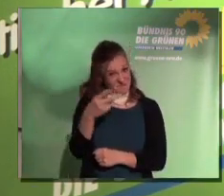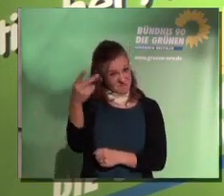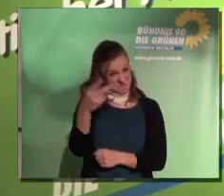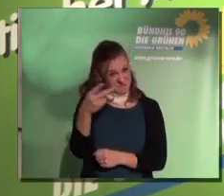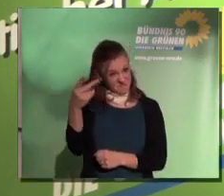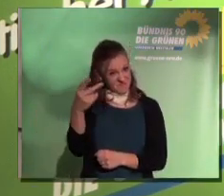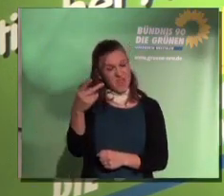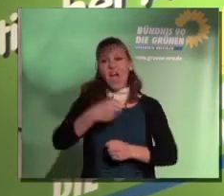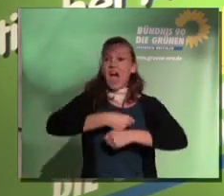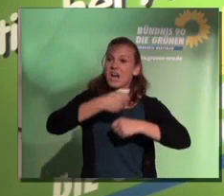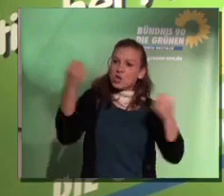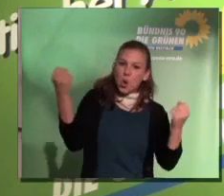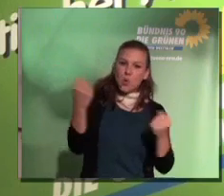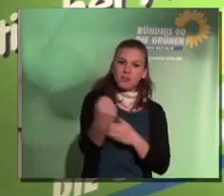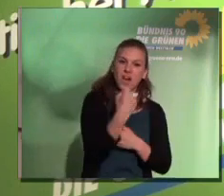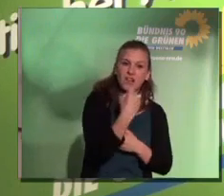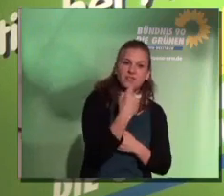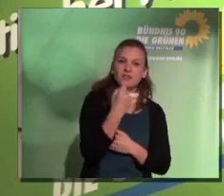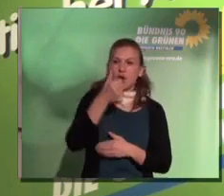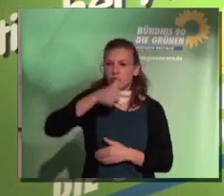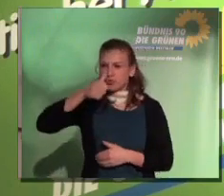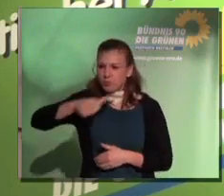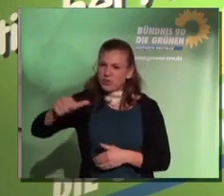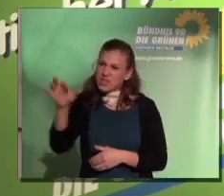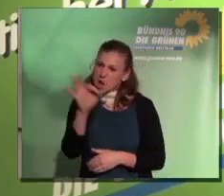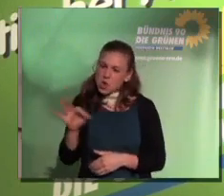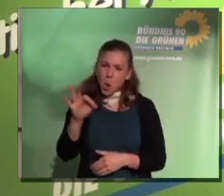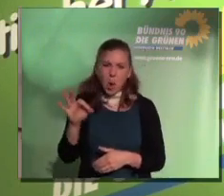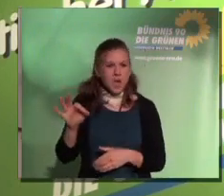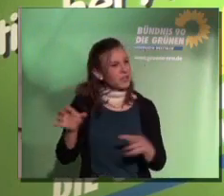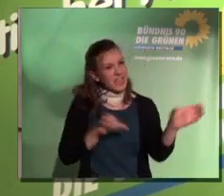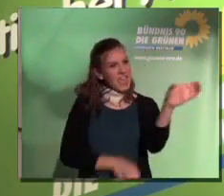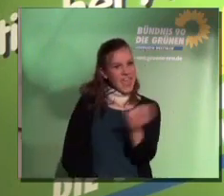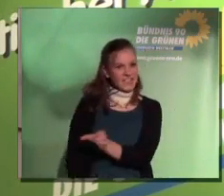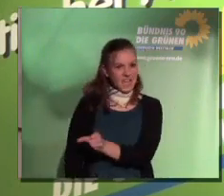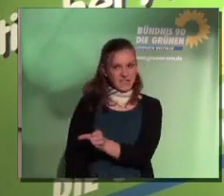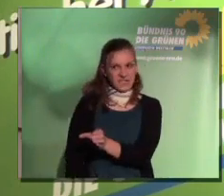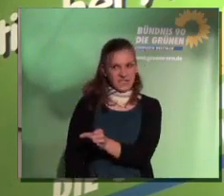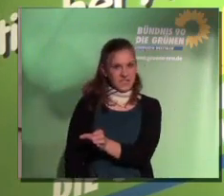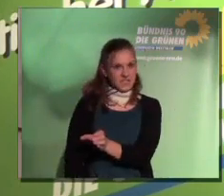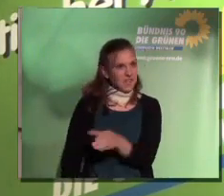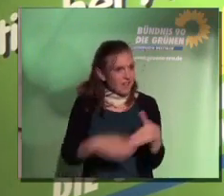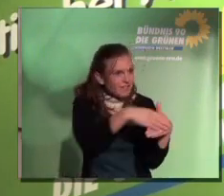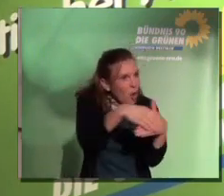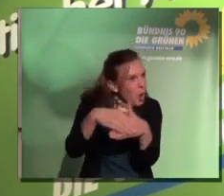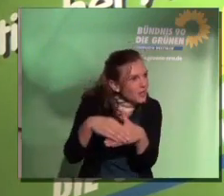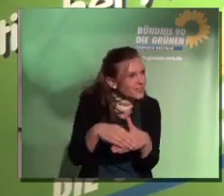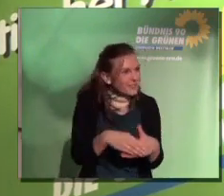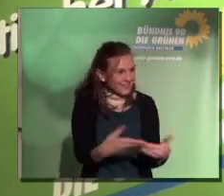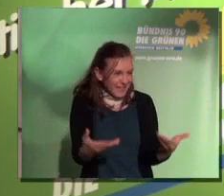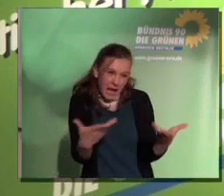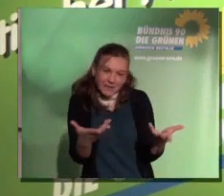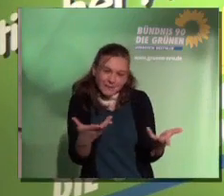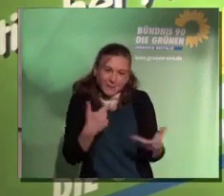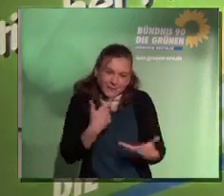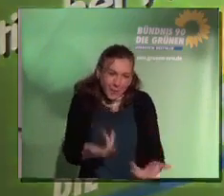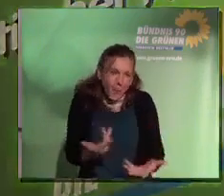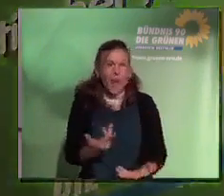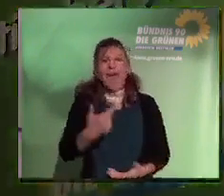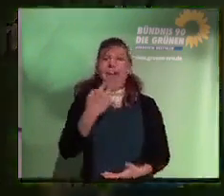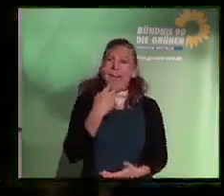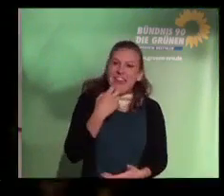soll Atomkraft und schmutzige Kohle ersetzen, liebe Freundinnen und Freunde. Liebe Freundinnen und Freunde, Energie, ja, Energie